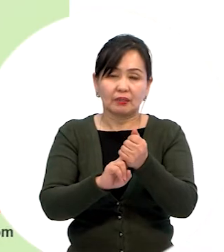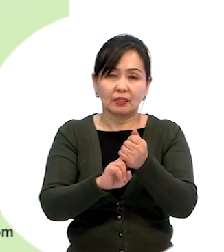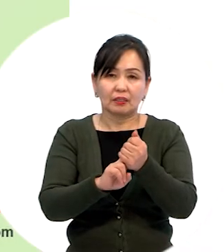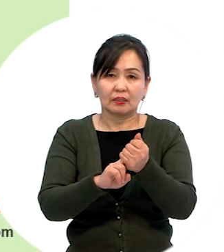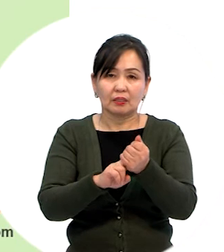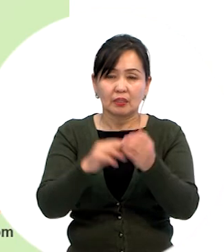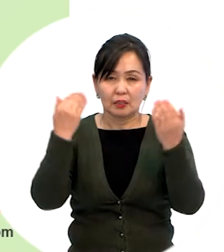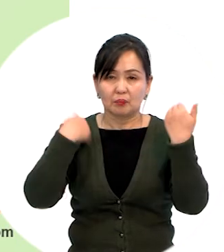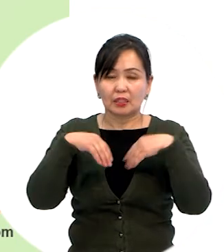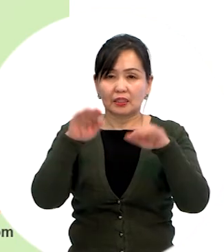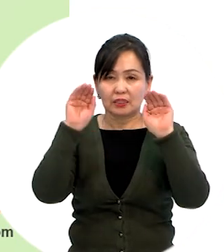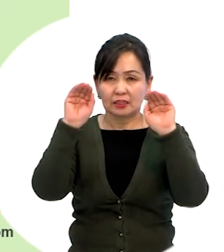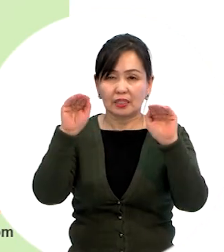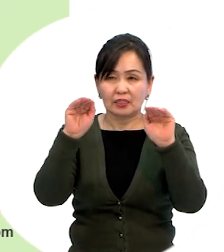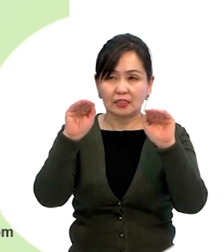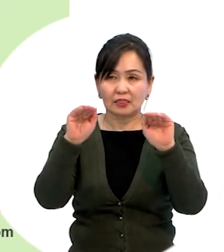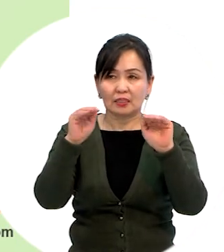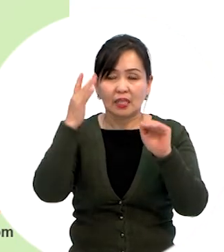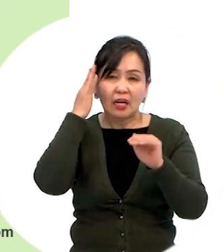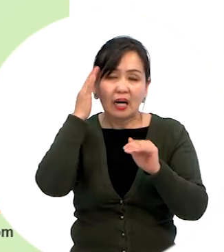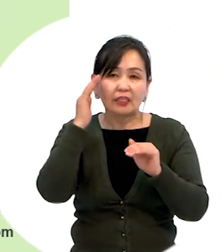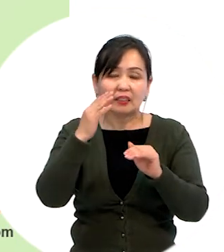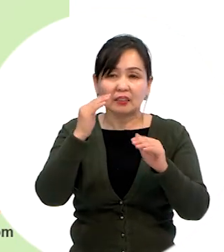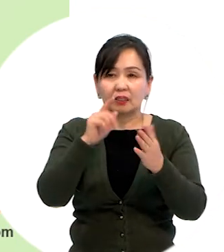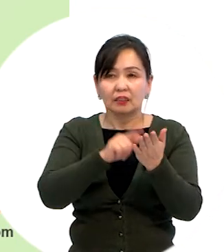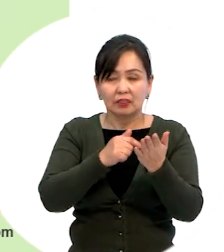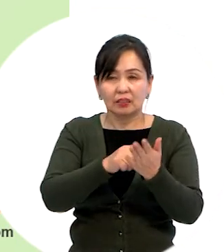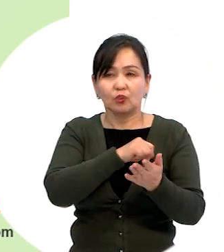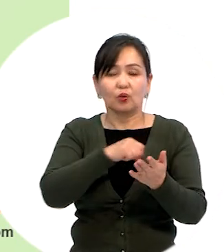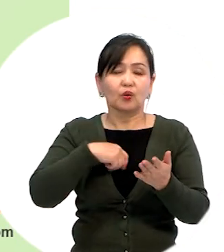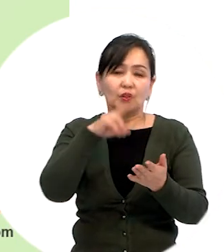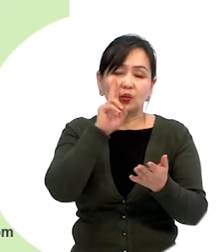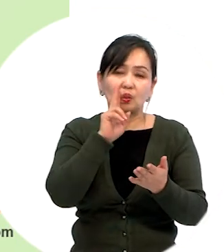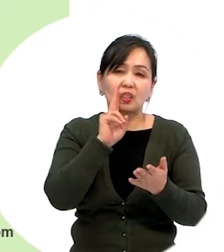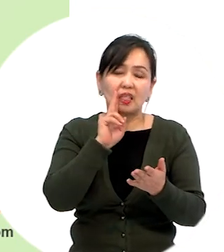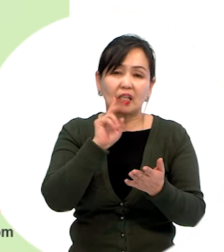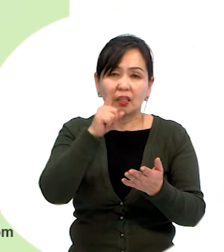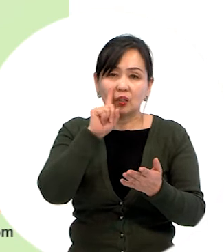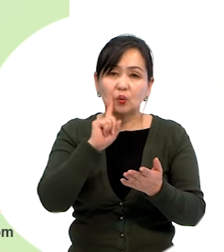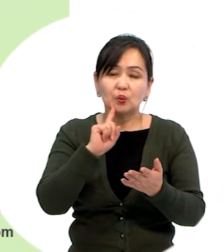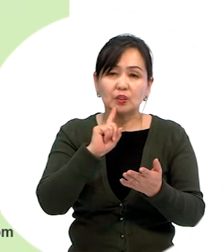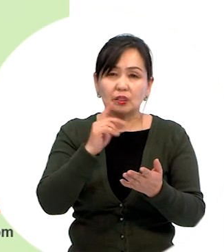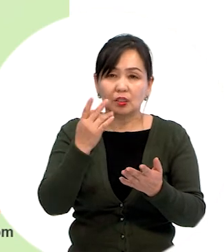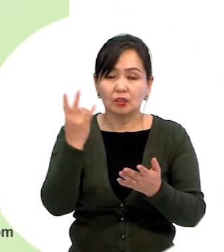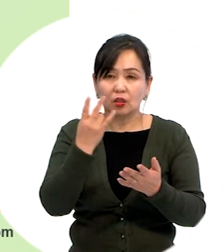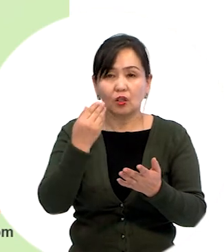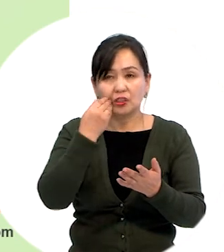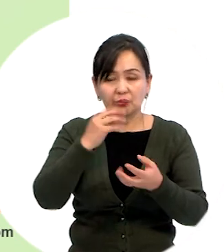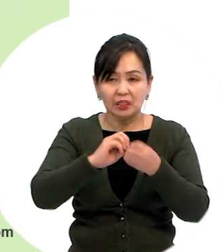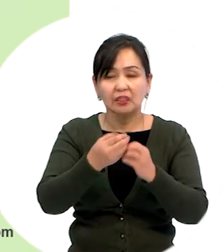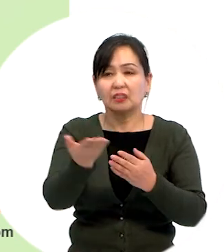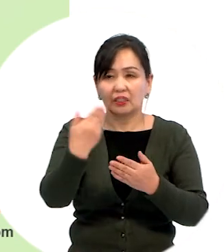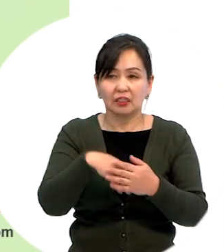За баримлын шавраар багшийнхаа заасны дагуу аргуудыг хэрэглээд өөр өөрсдийнхөө дуртай жимсийг хийж